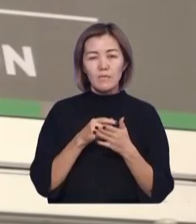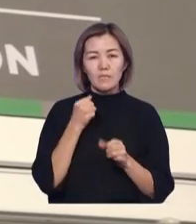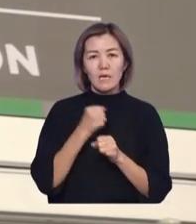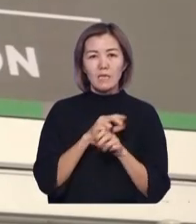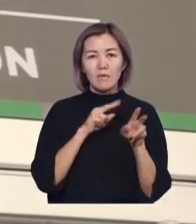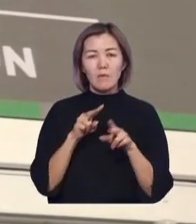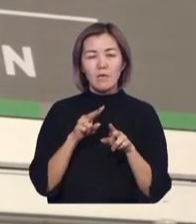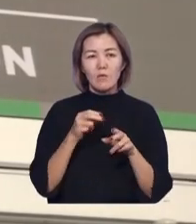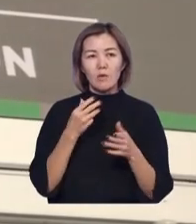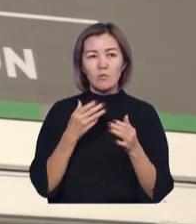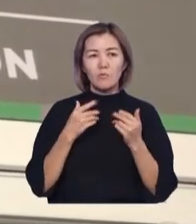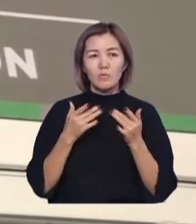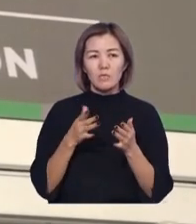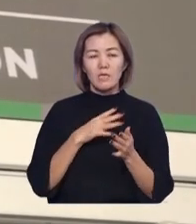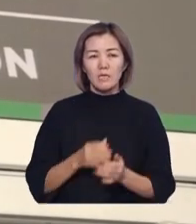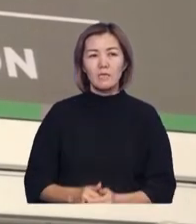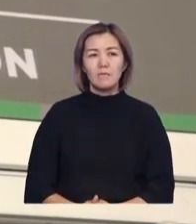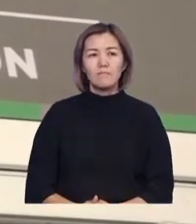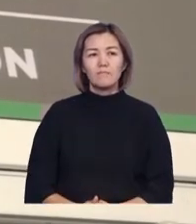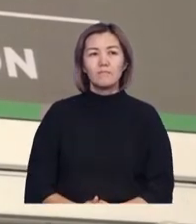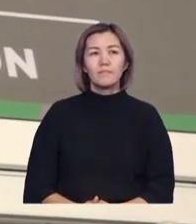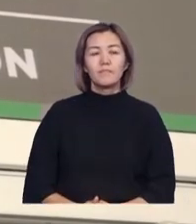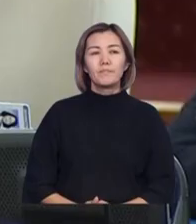үкімет басшысына қатаң бақылауға алуын сұрады.